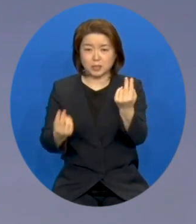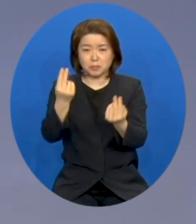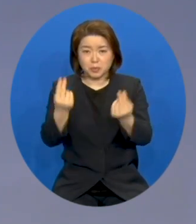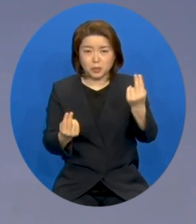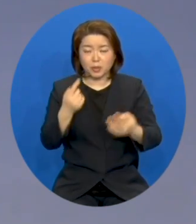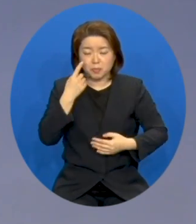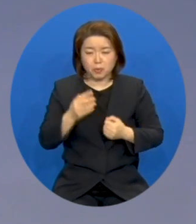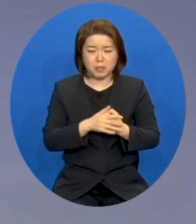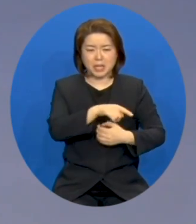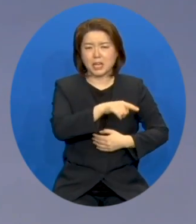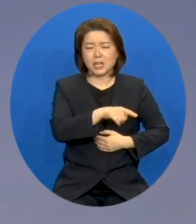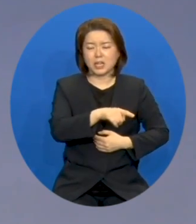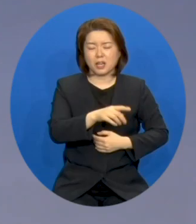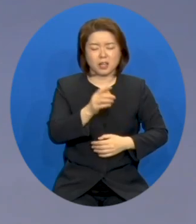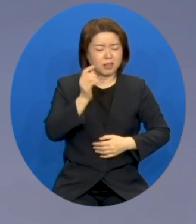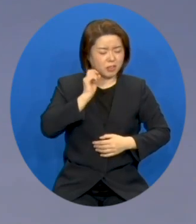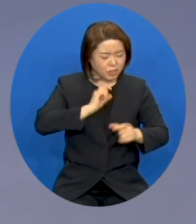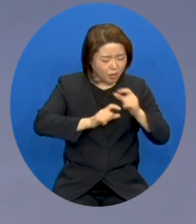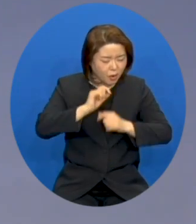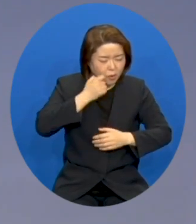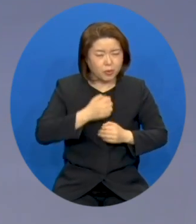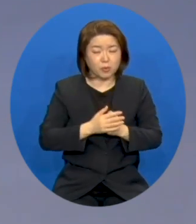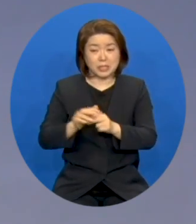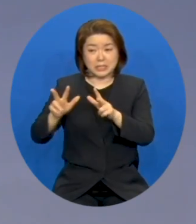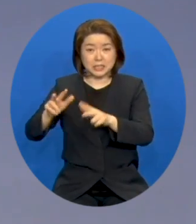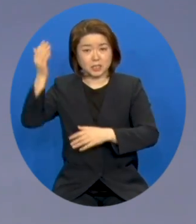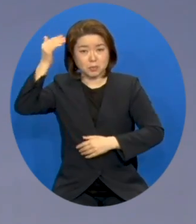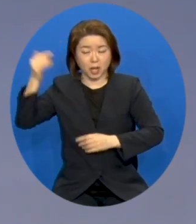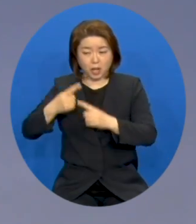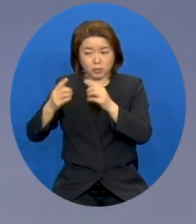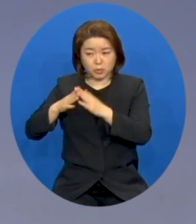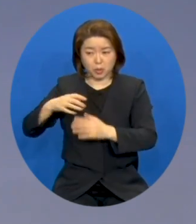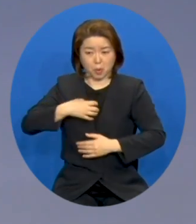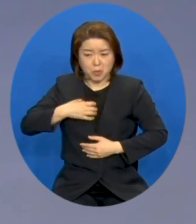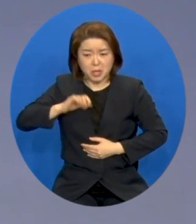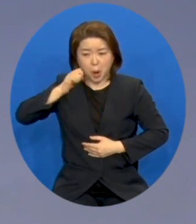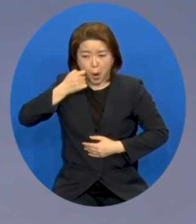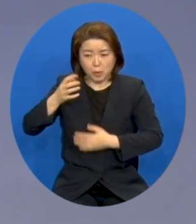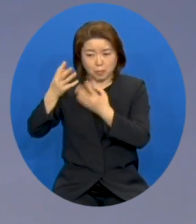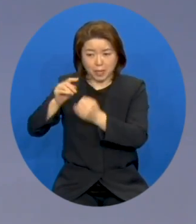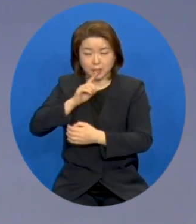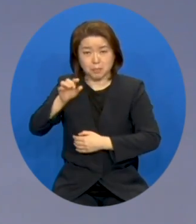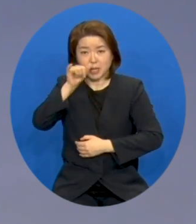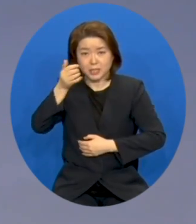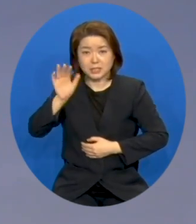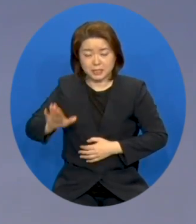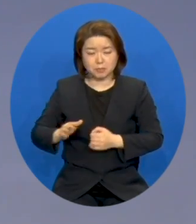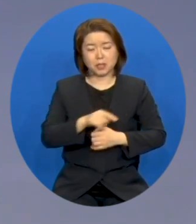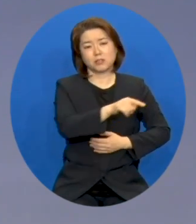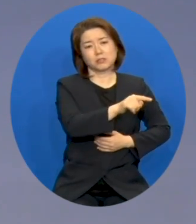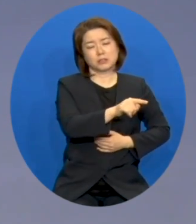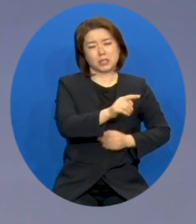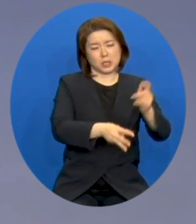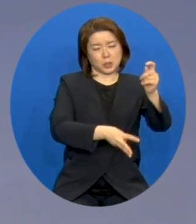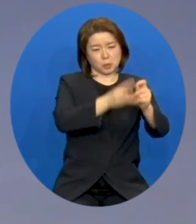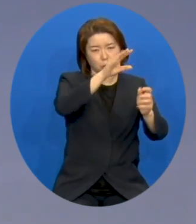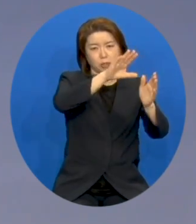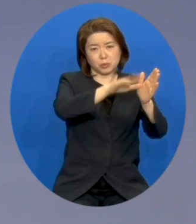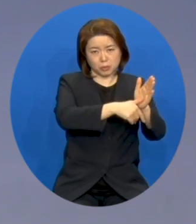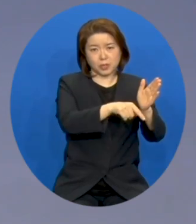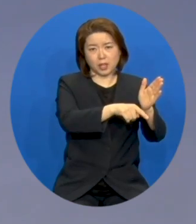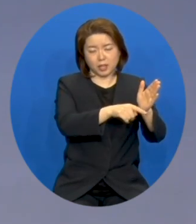말할 수 없이 어려웠던 때입니다. 지금도 한국교회가 위기다, 어려움이 많다고 하지만 고린도 시대의